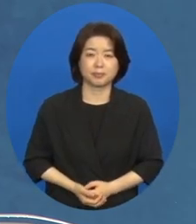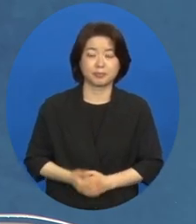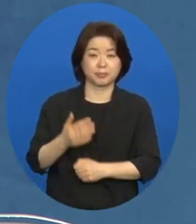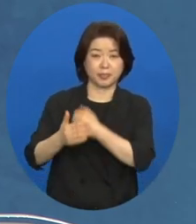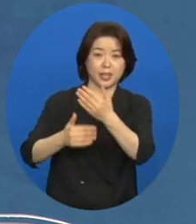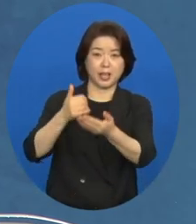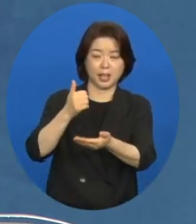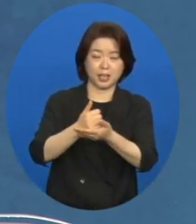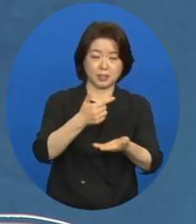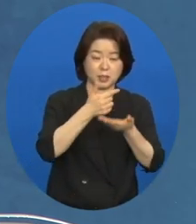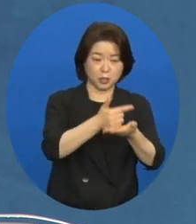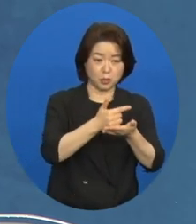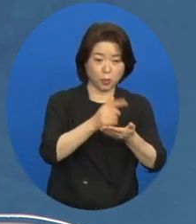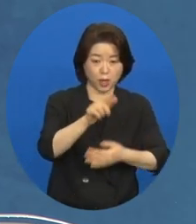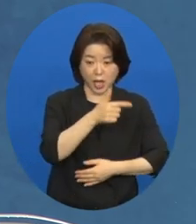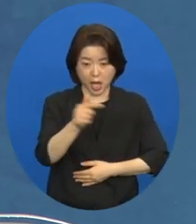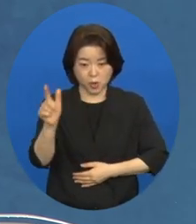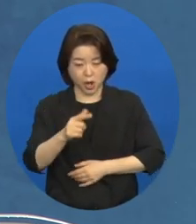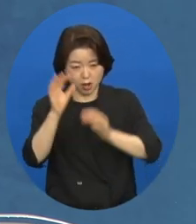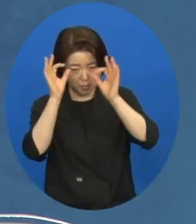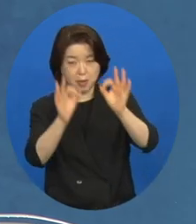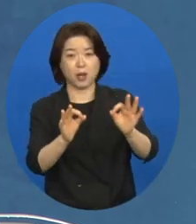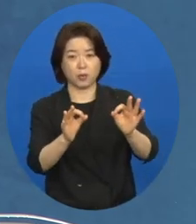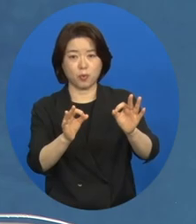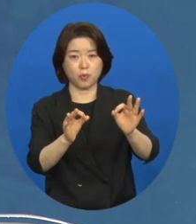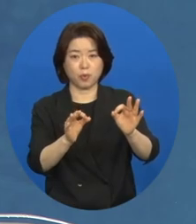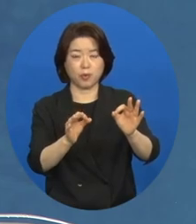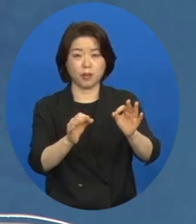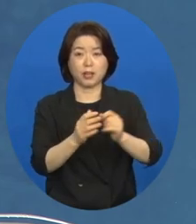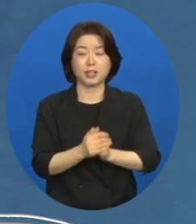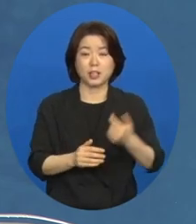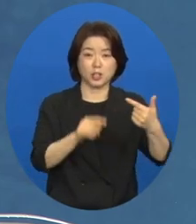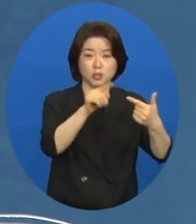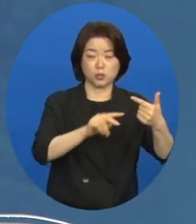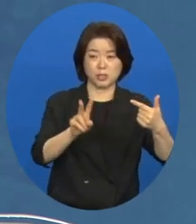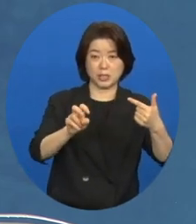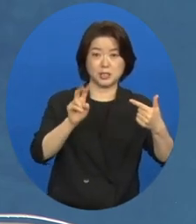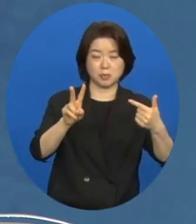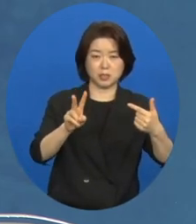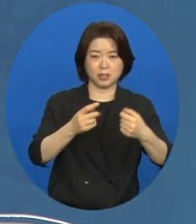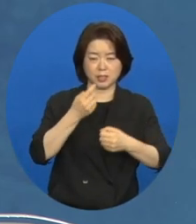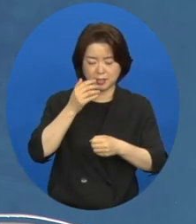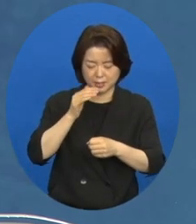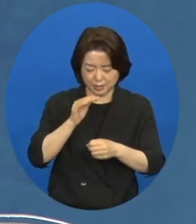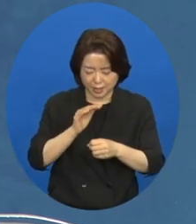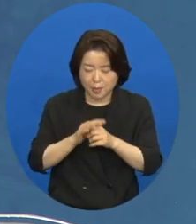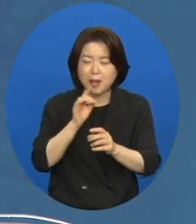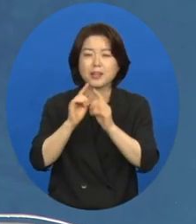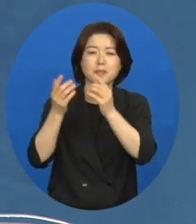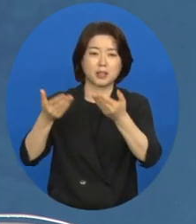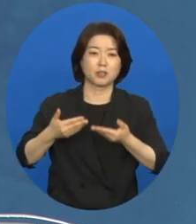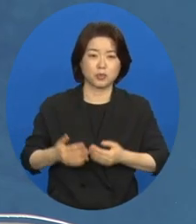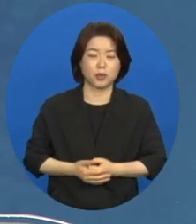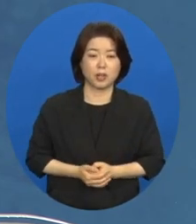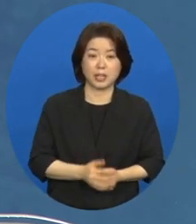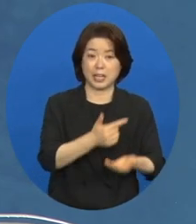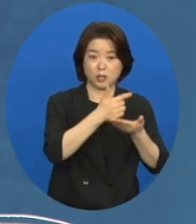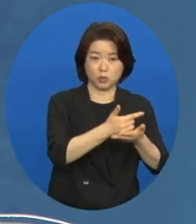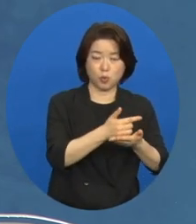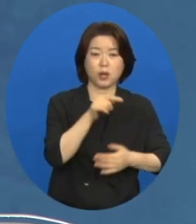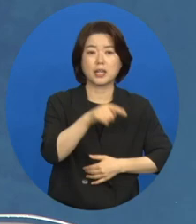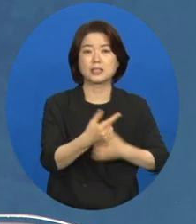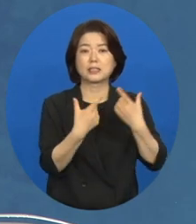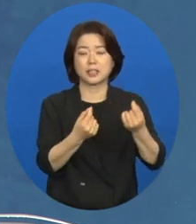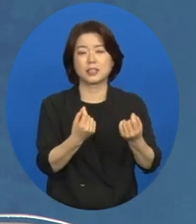하나님은 노아의 하루하루를 보셨고 그리고 22절에 기가 막힌 말씀을 하세요. 노아가 그와